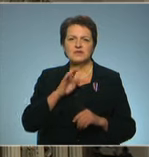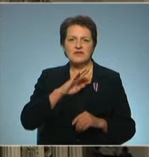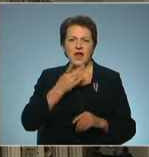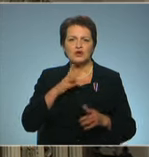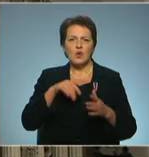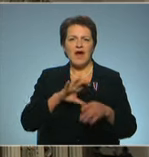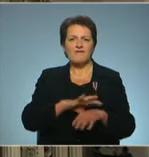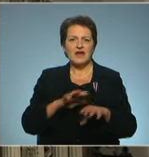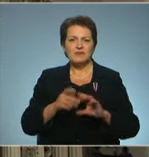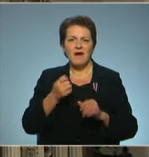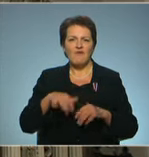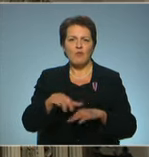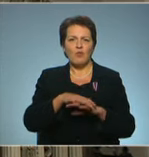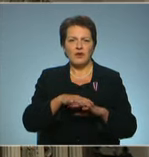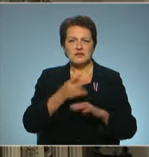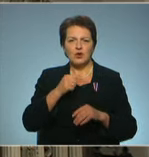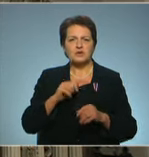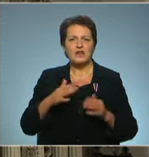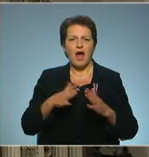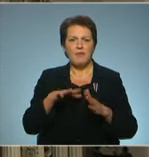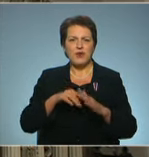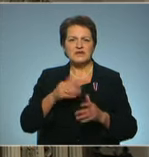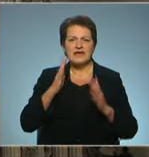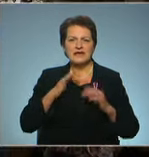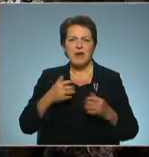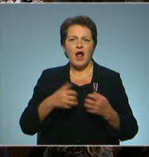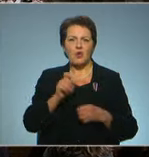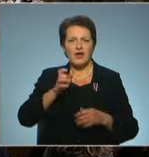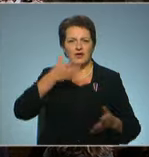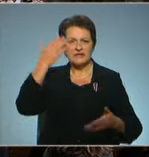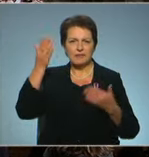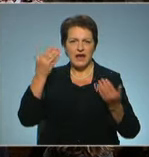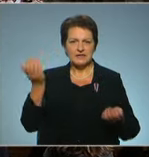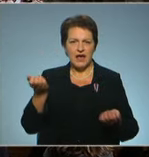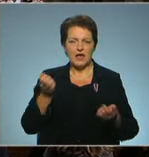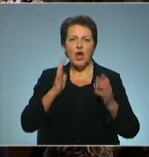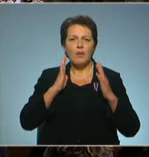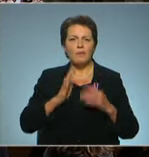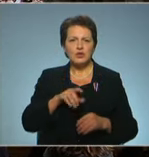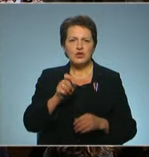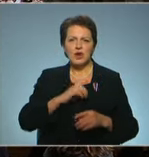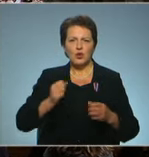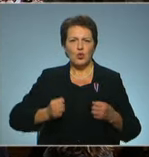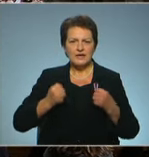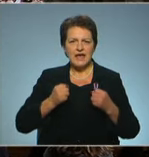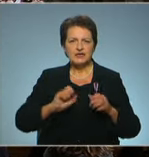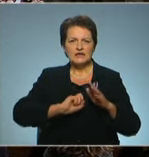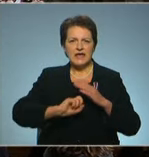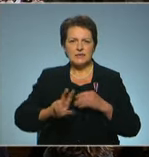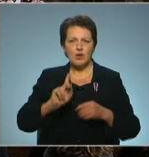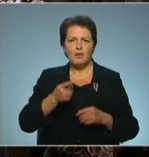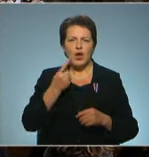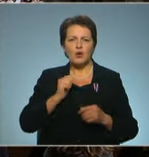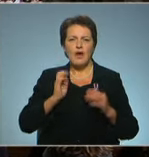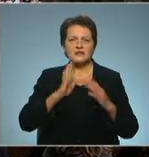vai publiskajos namos islāma kaujinieku izpriecai, musulmaņus, kuri cenšas tikt projām no Daeša